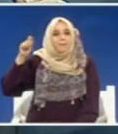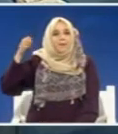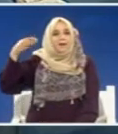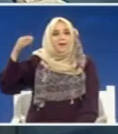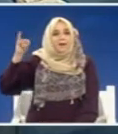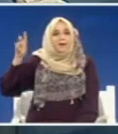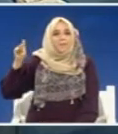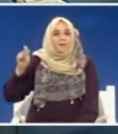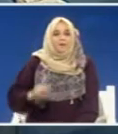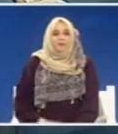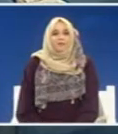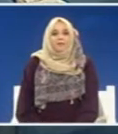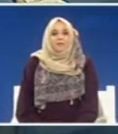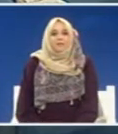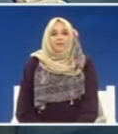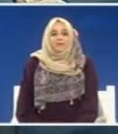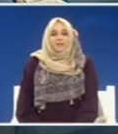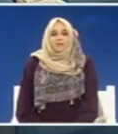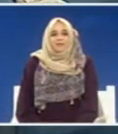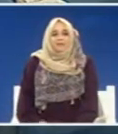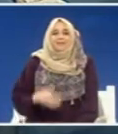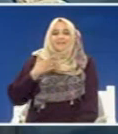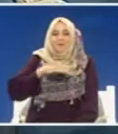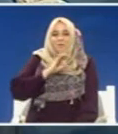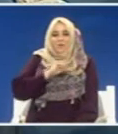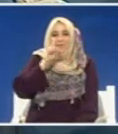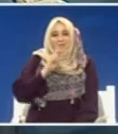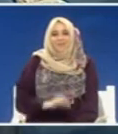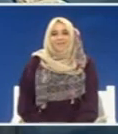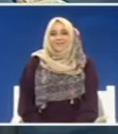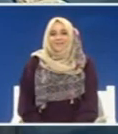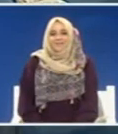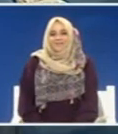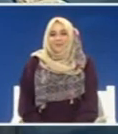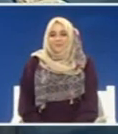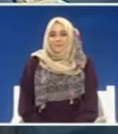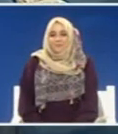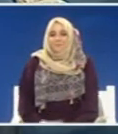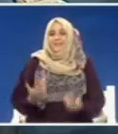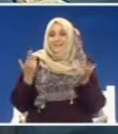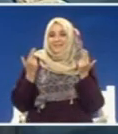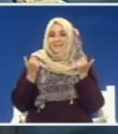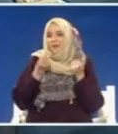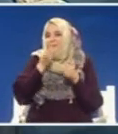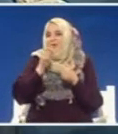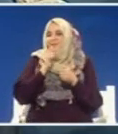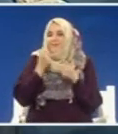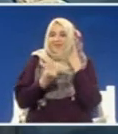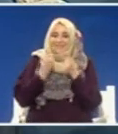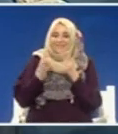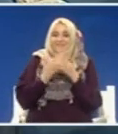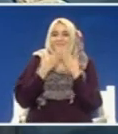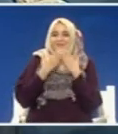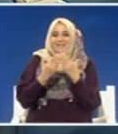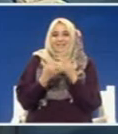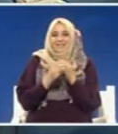أخت لامية من عند دفلة. السلام عليكم. وعليكم السلام أخت لامية، مرحبا. كي راكم؟ صحة عيدكم. كل عام وأنت